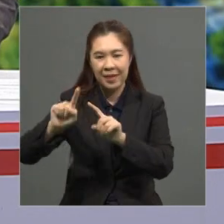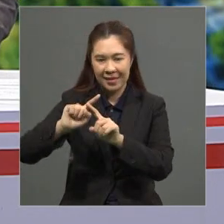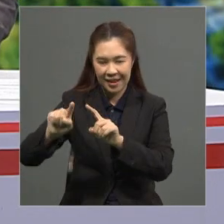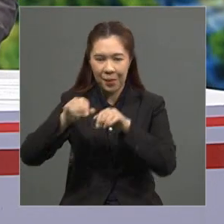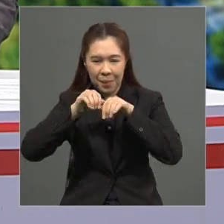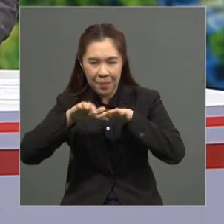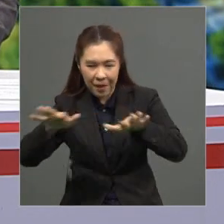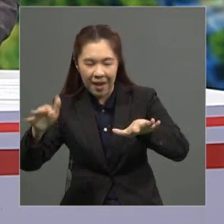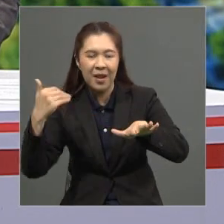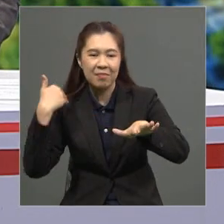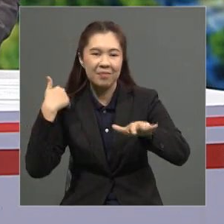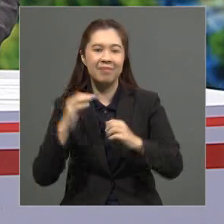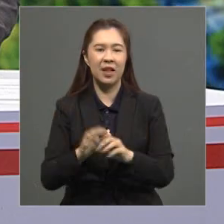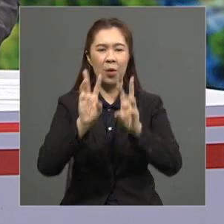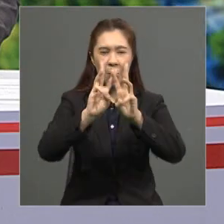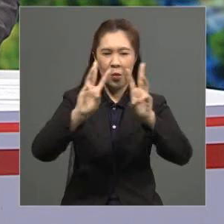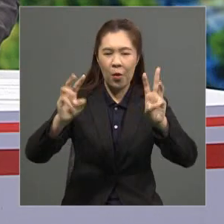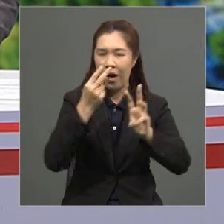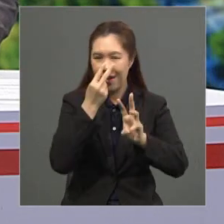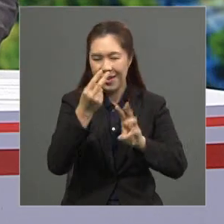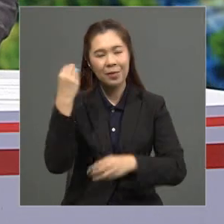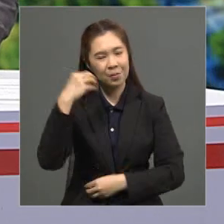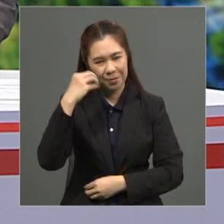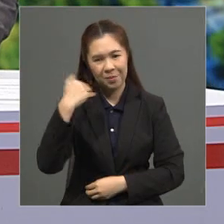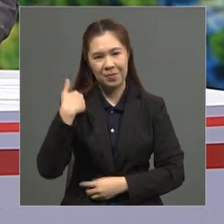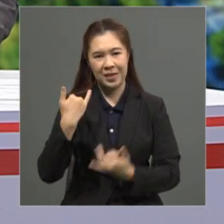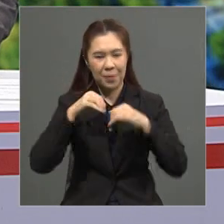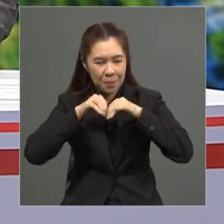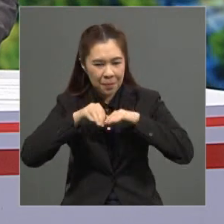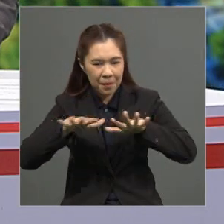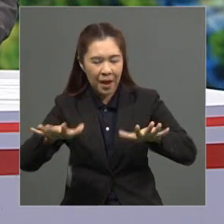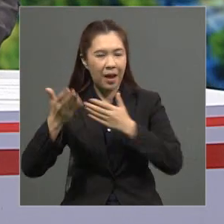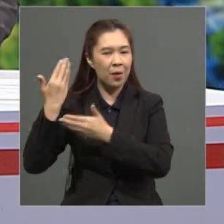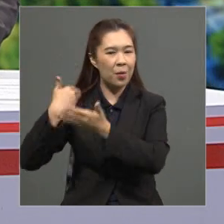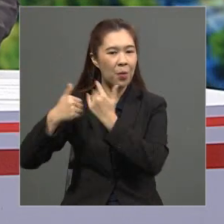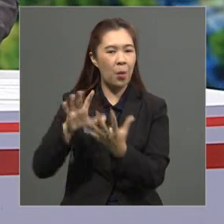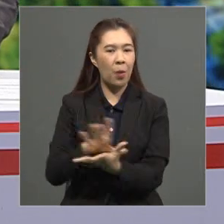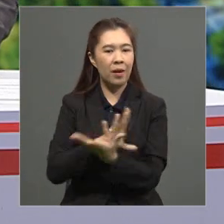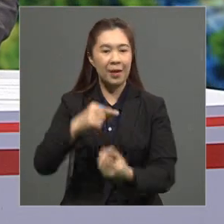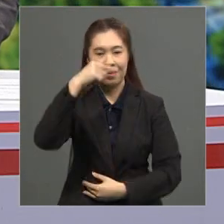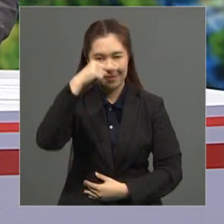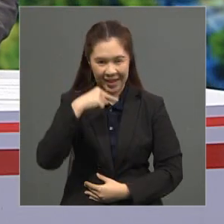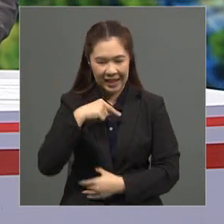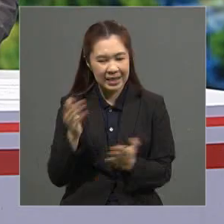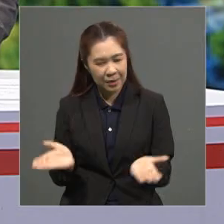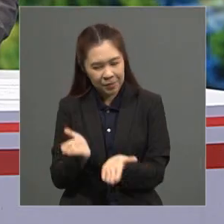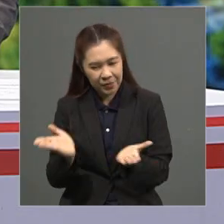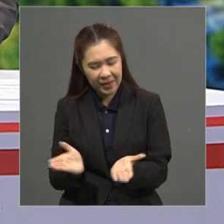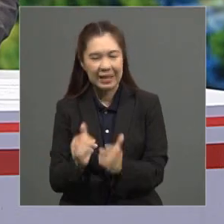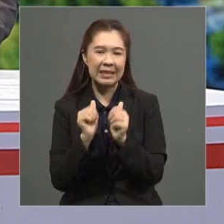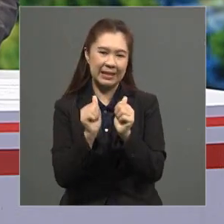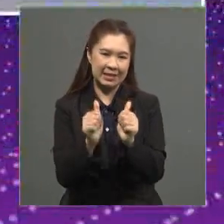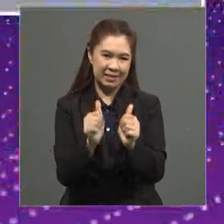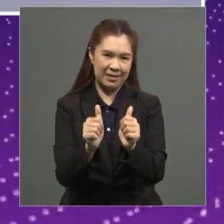เที่ยวเนี่ยในโลกโซเชียลมีเดียเนี่ยเยอะแยะมากมายทีเดียวก็ถือว่าเป็นการเผยแพร่เรื่องของวัฒนธรรมไทยเป็น Softพาเวอรที่ดีอย่างหนึ่งแล้วก็